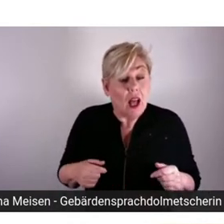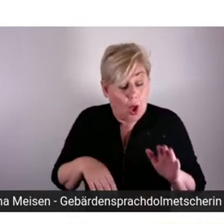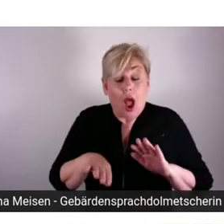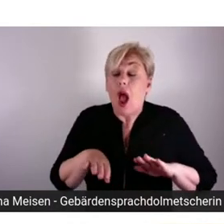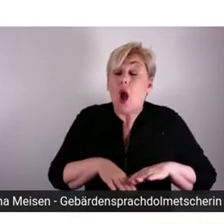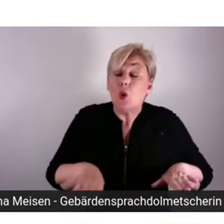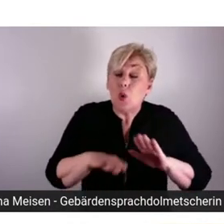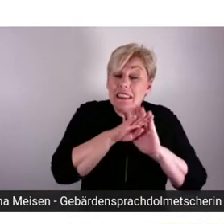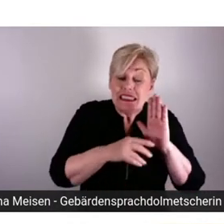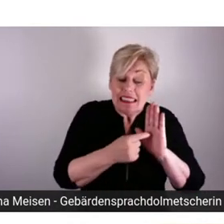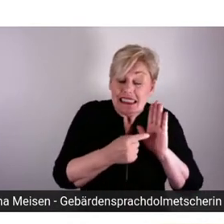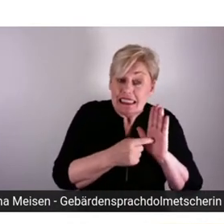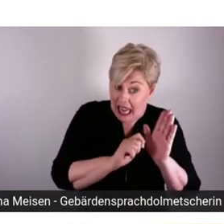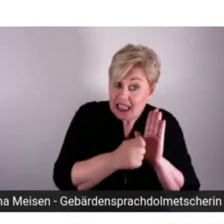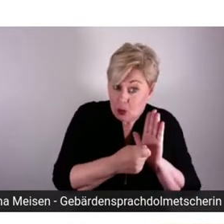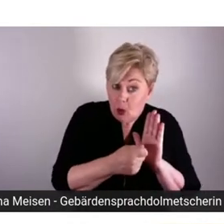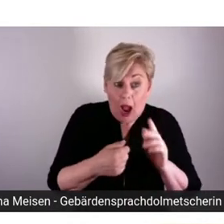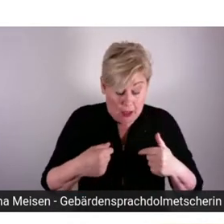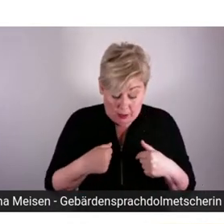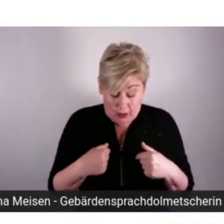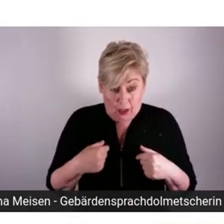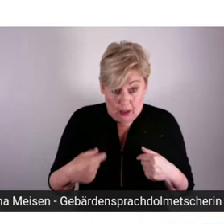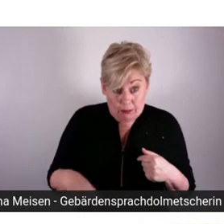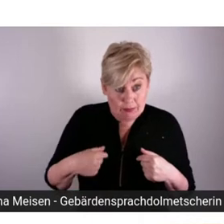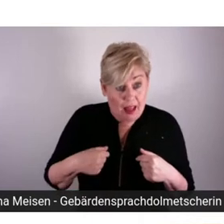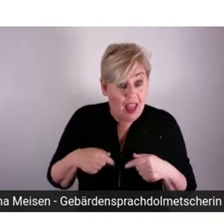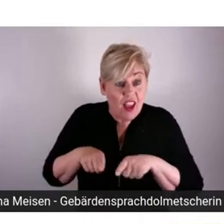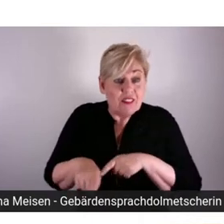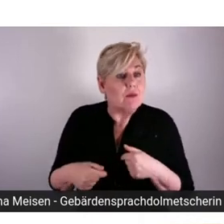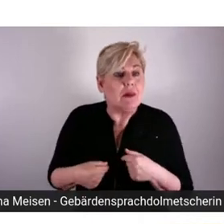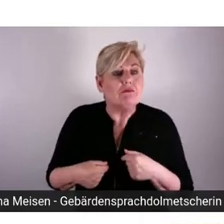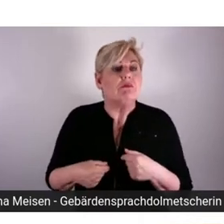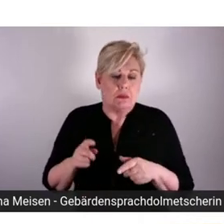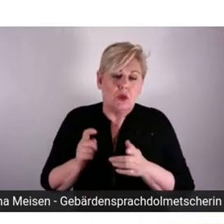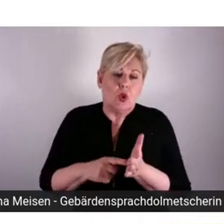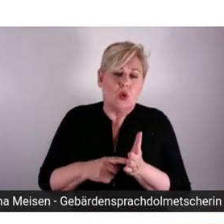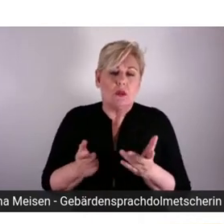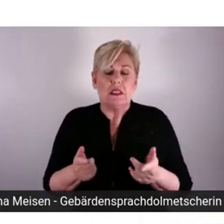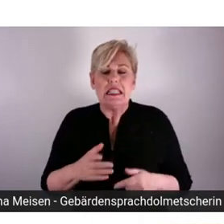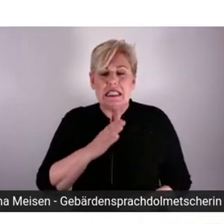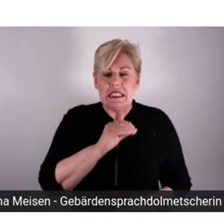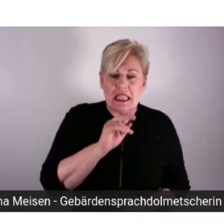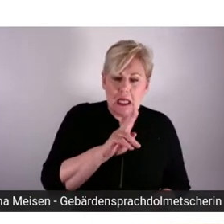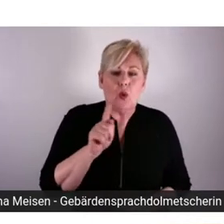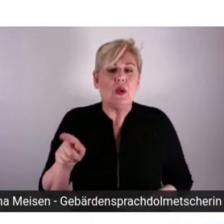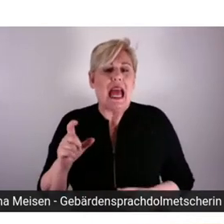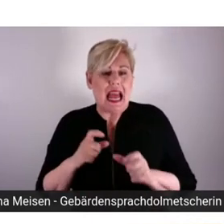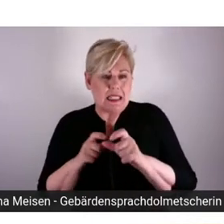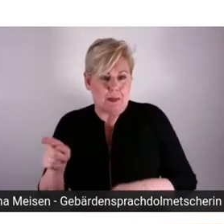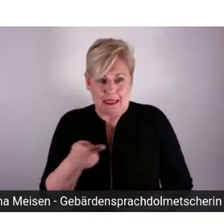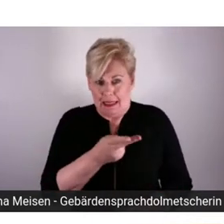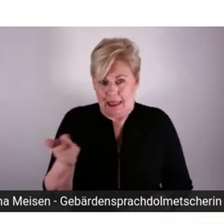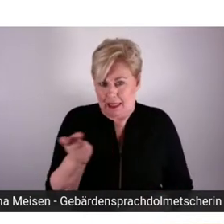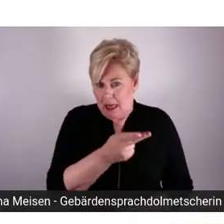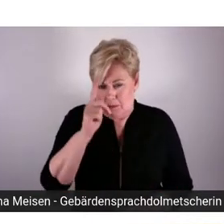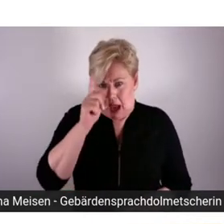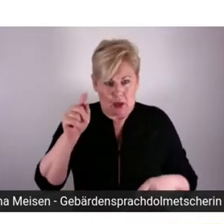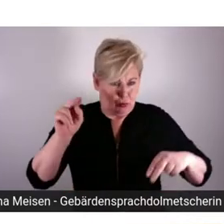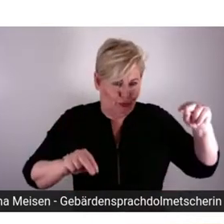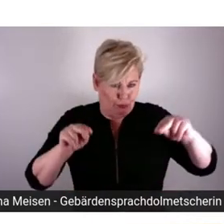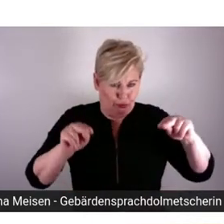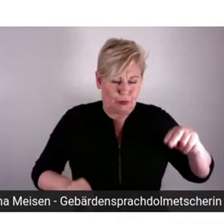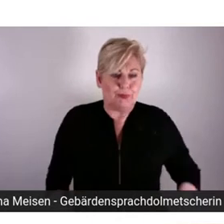nicht an der FDP gescheitert, sondern an Unstimmigkeiten zwischen CDU und SPD. Wir haben